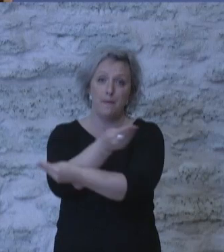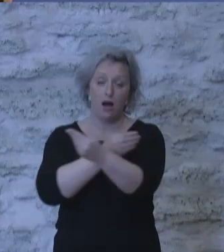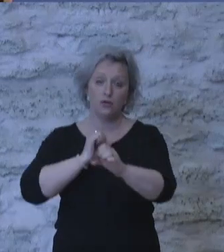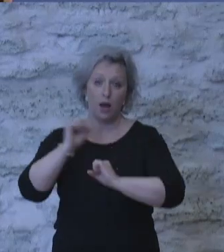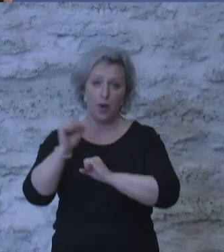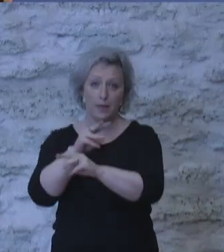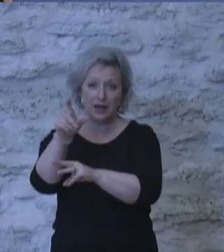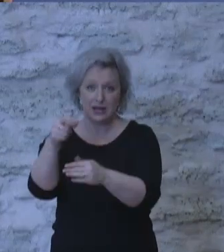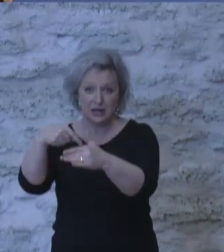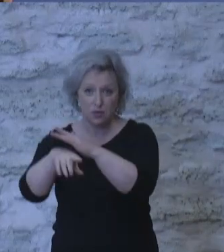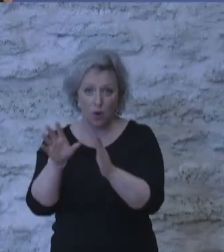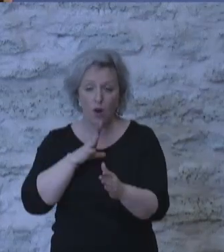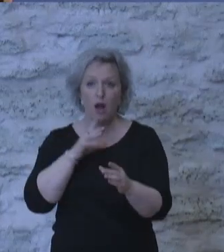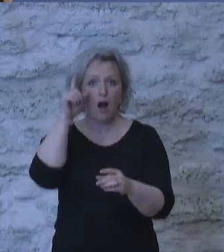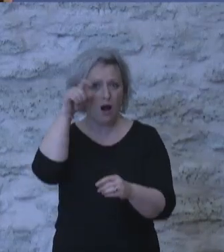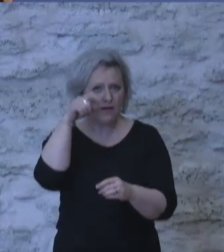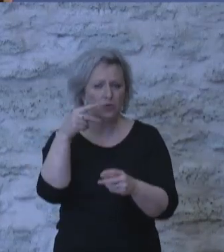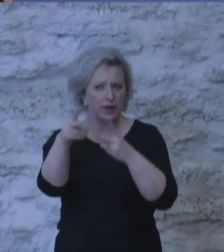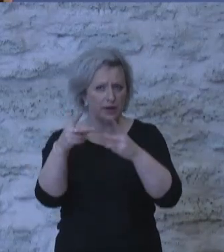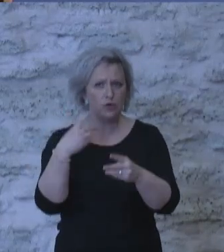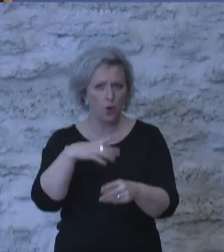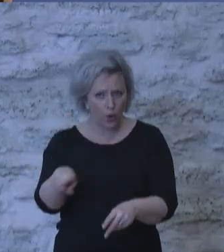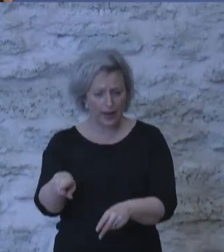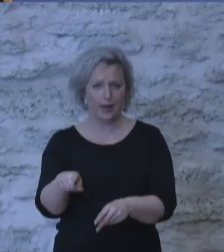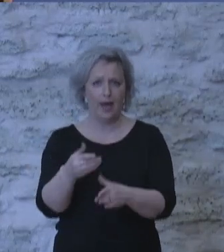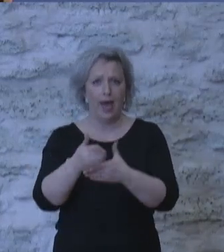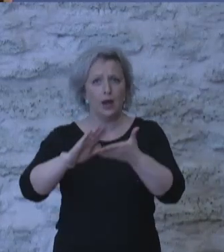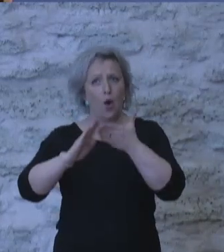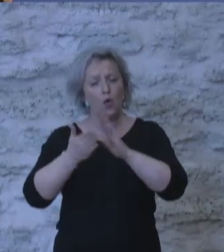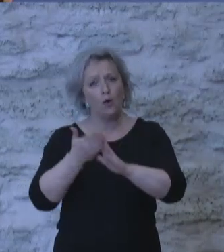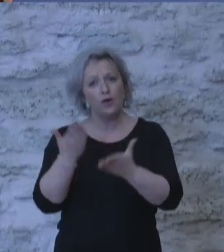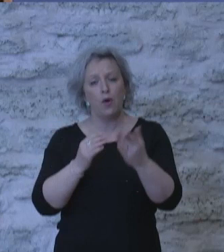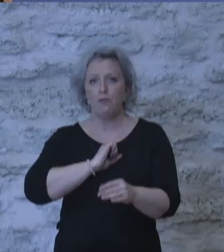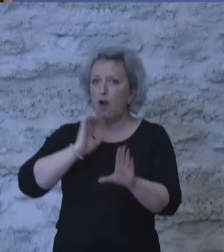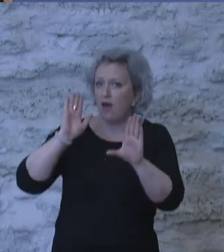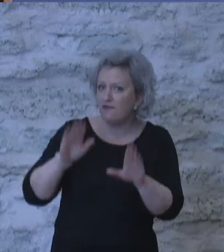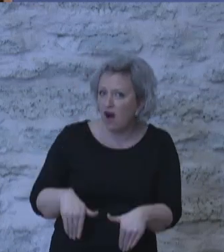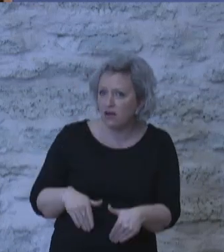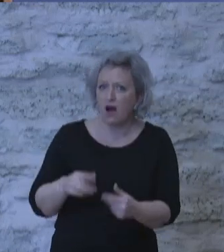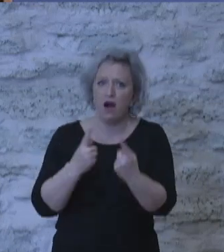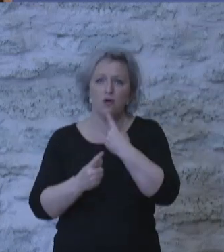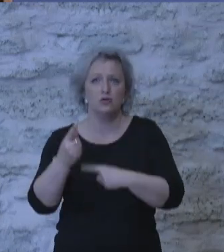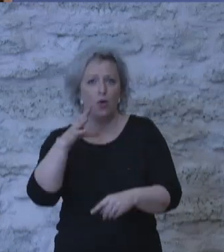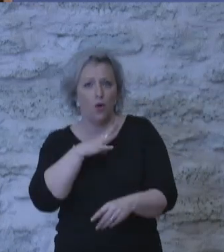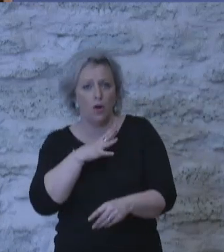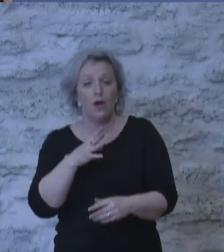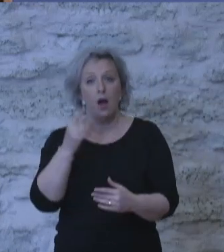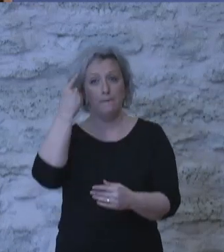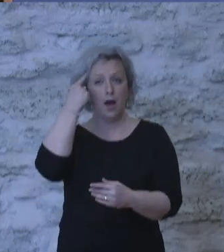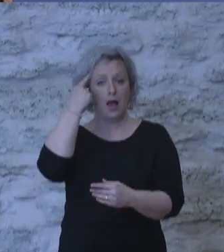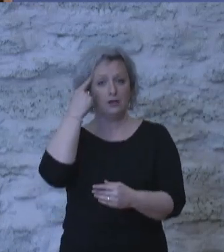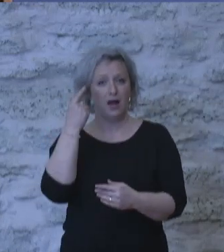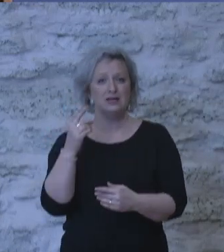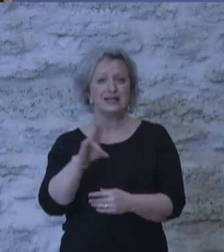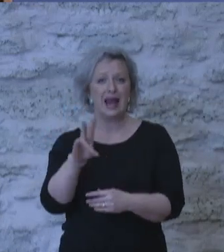Ega oli väga palju teise arvamusi, et seda eri olukord üldse ei ole vaja teha, et me oleme, ma ei tea, kus maal. Ma mäletan, kui ma siia neljapäeva omikul siia